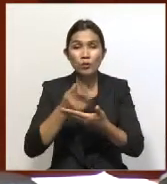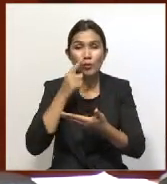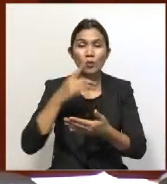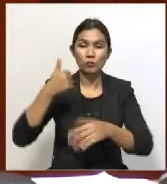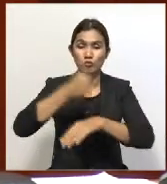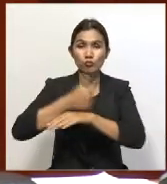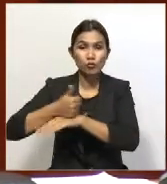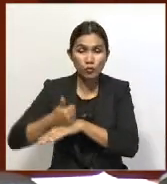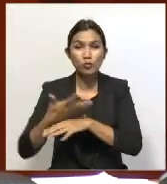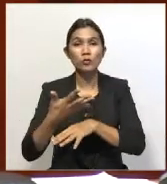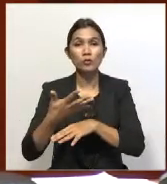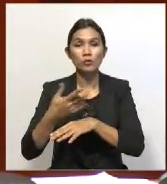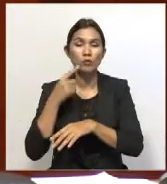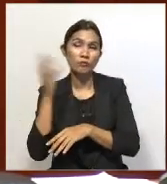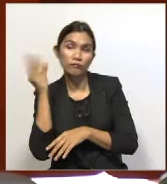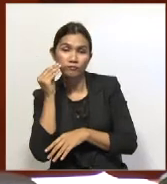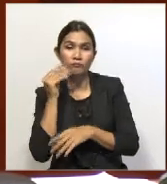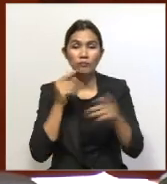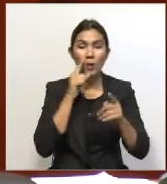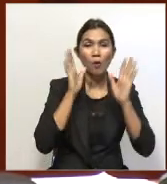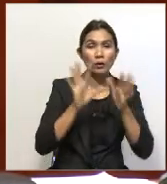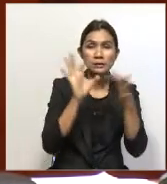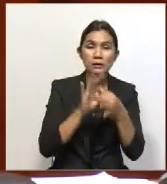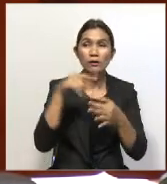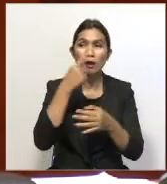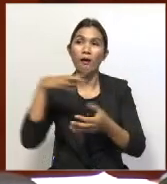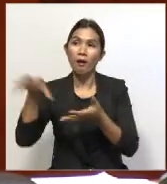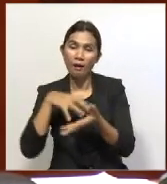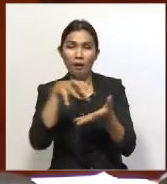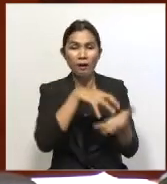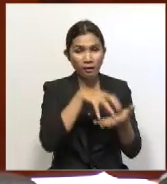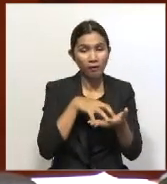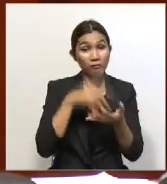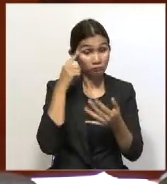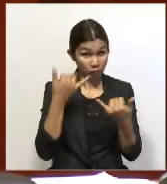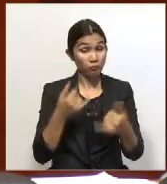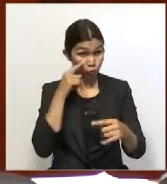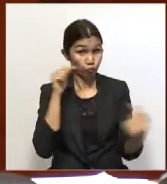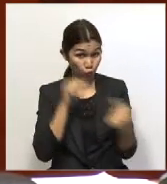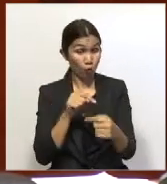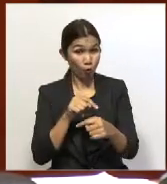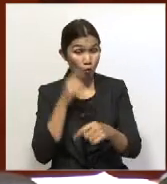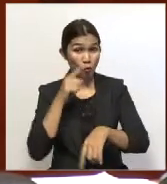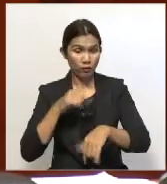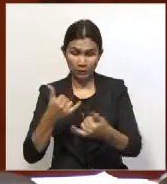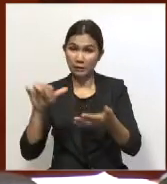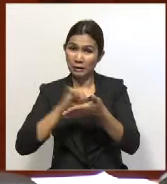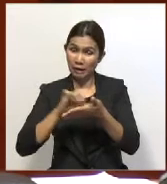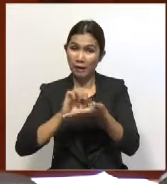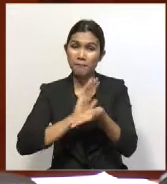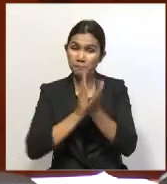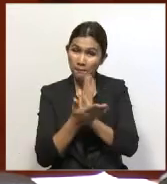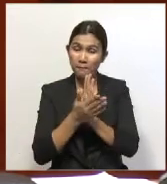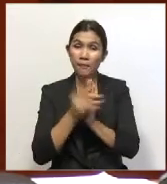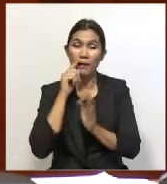ๆผู้บริหารฟังเสียงของผู้ที่เกี่ยวข้องในแวดวงว่าถึงเวลาหรือยังที่เราควรจะปรับการนำเสนอ